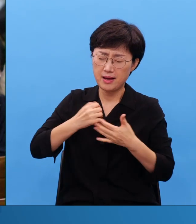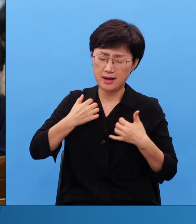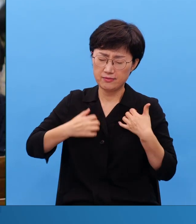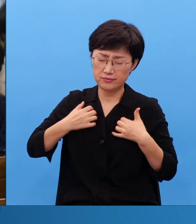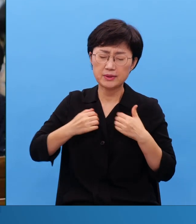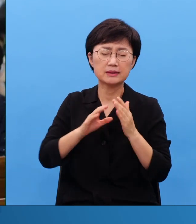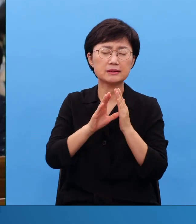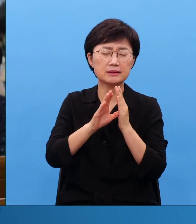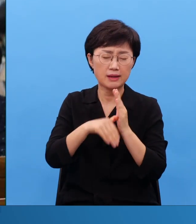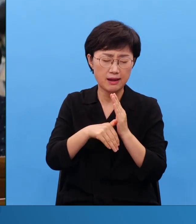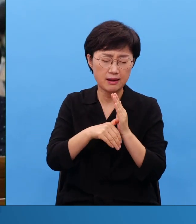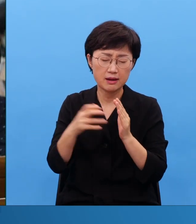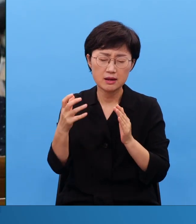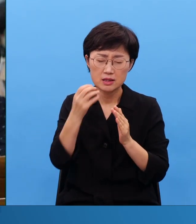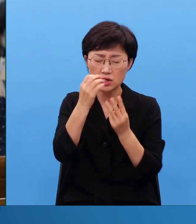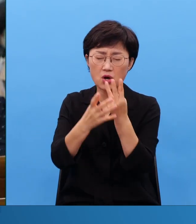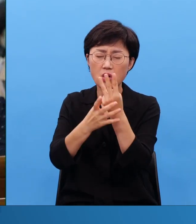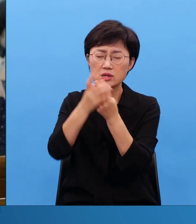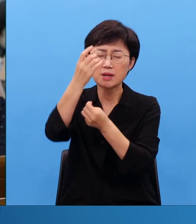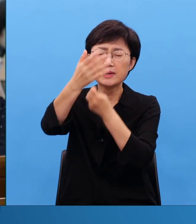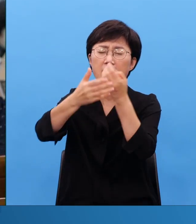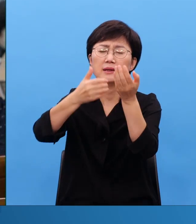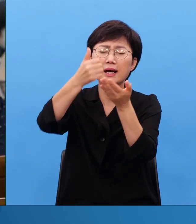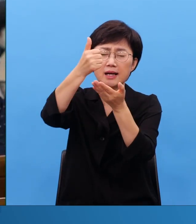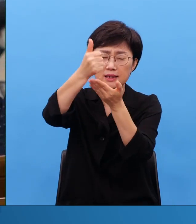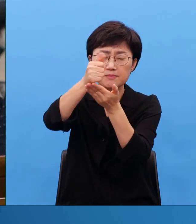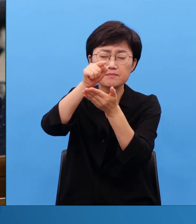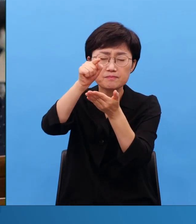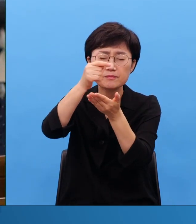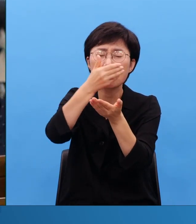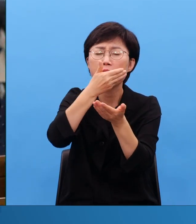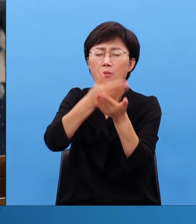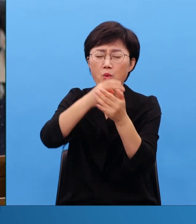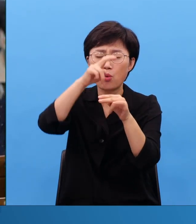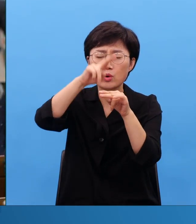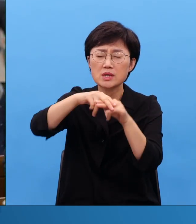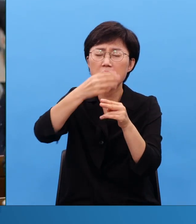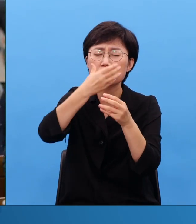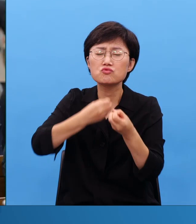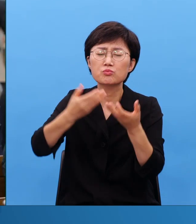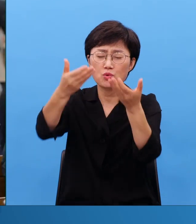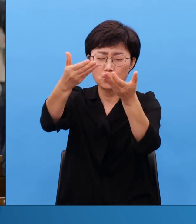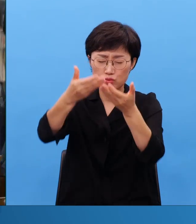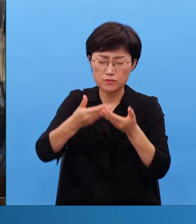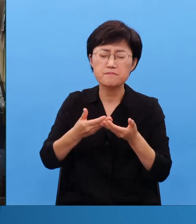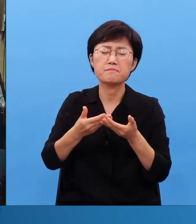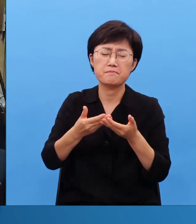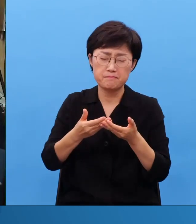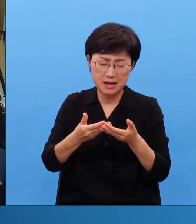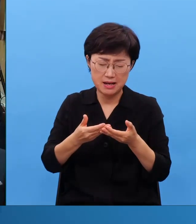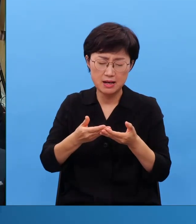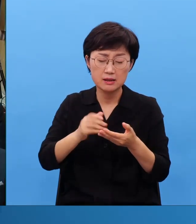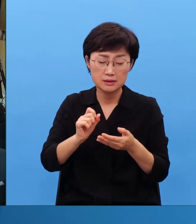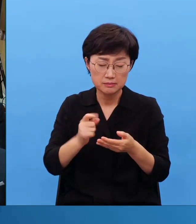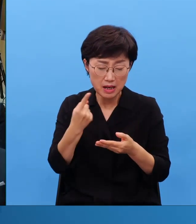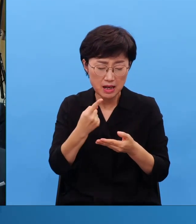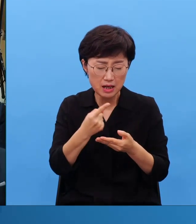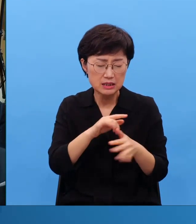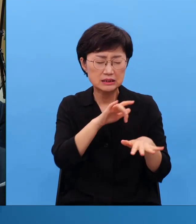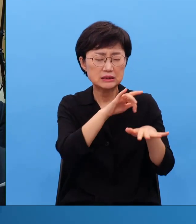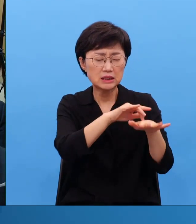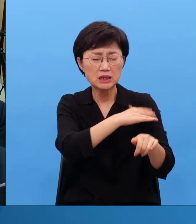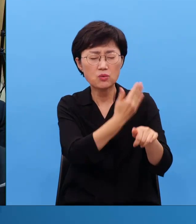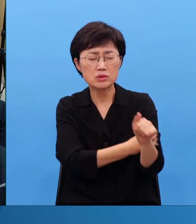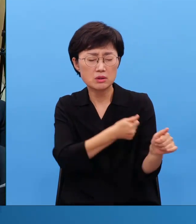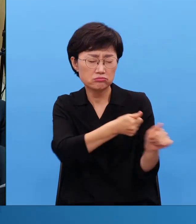보좌의 축복이 임하며 모든 흑암 권세 이기게 하시니 감사를 드립니다. We give you thanks for since we come to know Christ